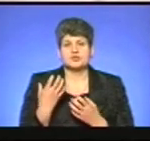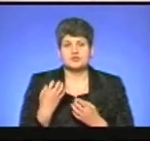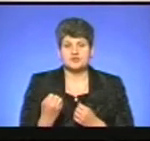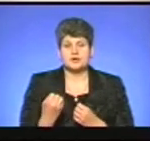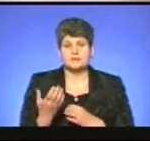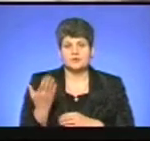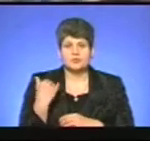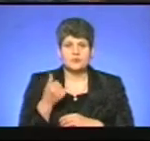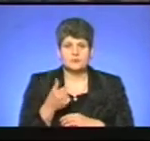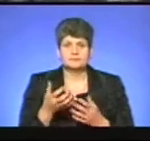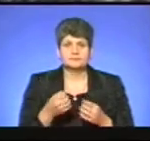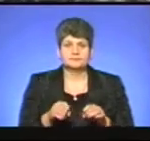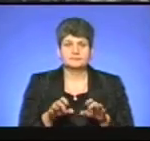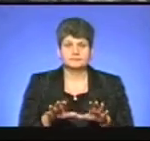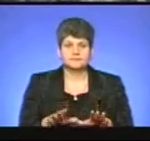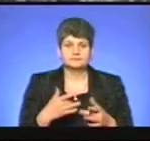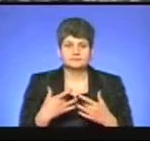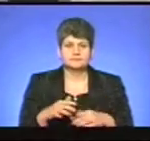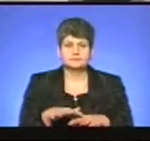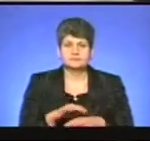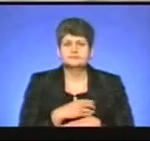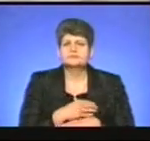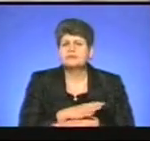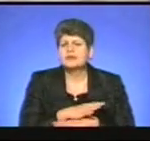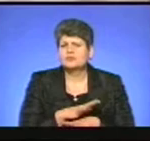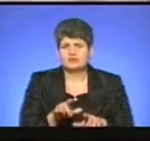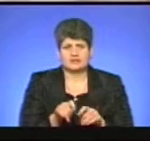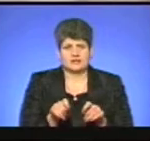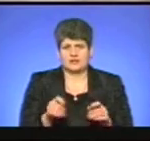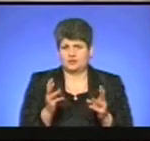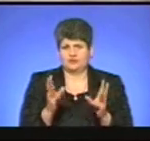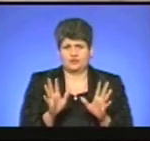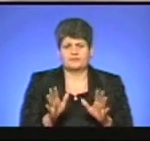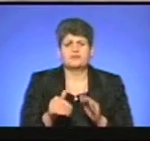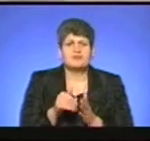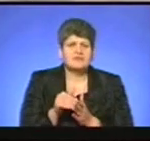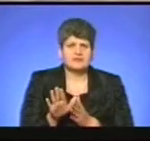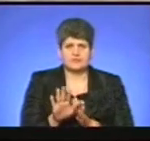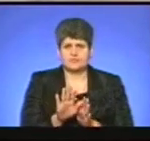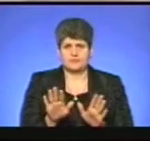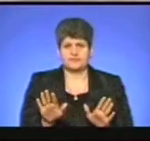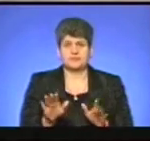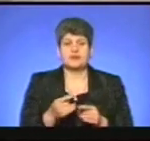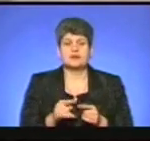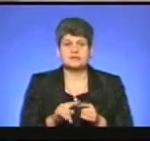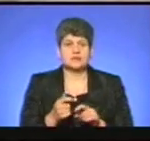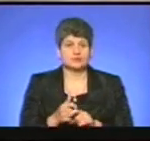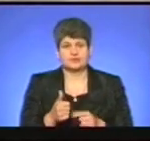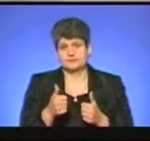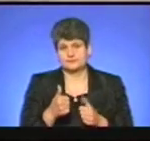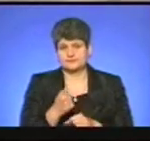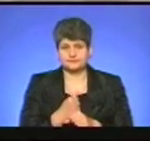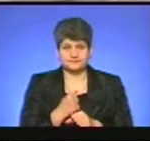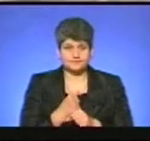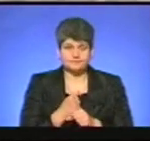ще минулого року прийняли рішення, що на театральному майдані в нас не буде відкритого вогню. Ми відмовились від відкритого вогню. І це дуже гарно спрацювало,